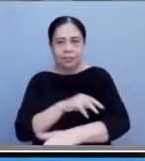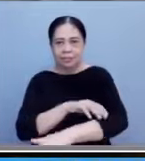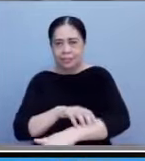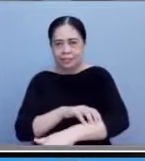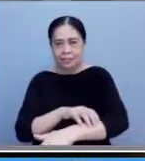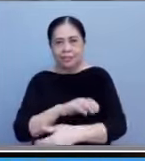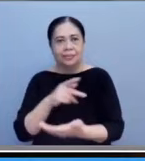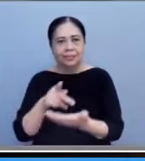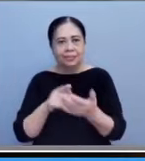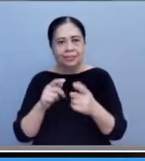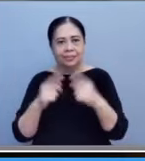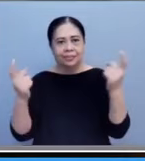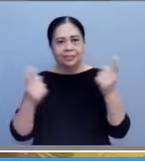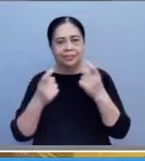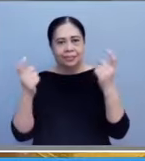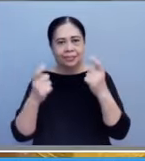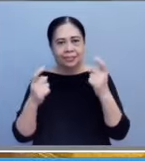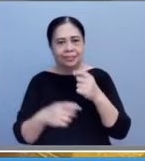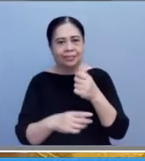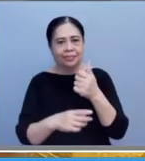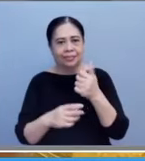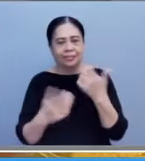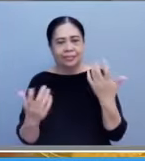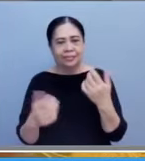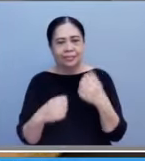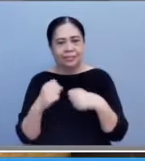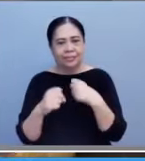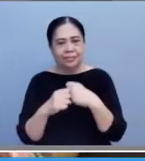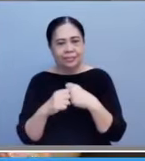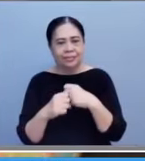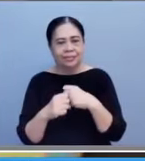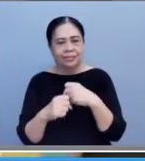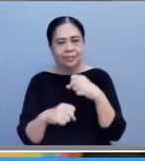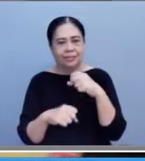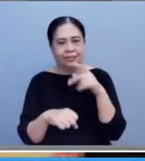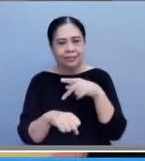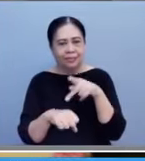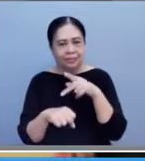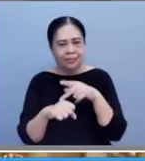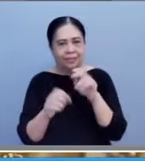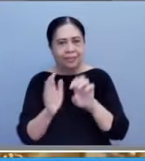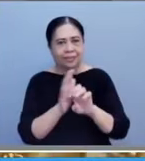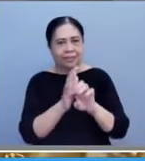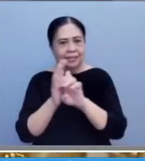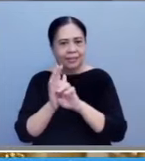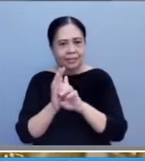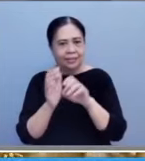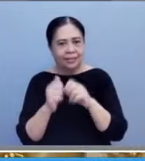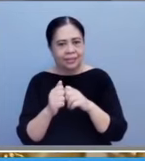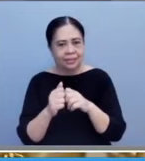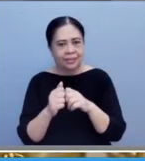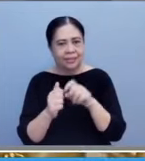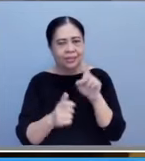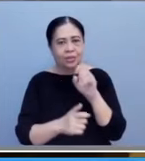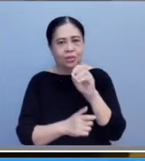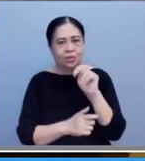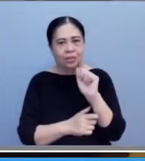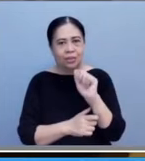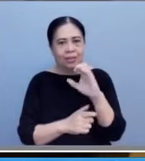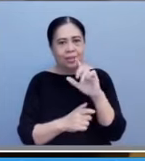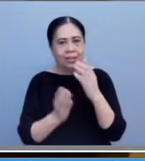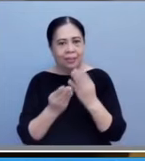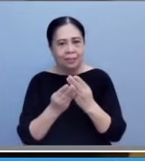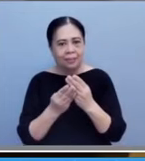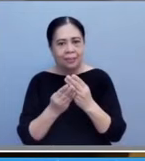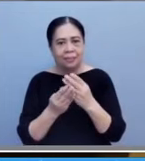ng selebrasyon ng 10th taon ng Filipinas na exhibit ng Zonta Club Makati and